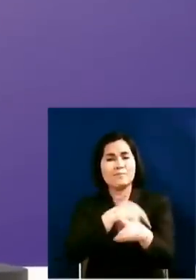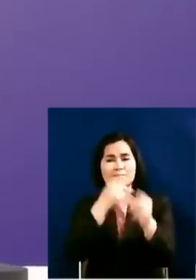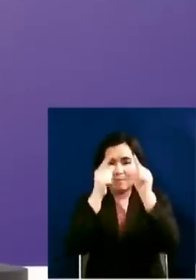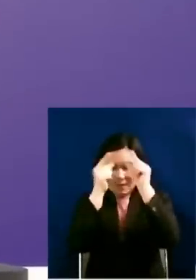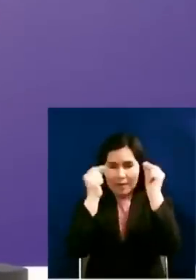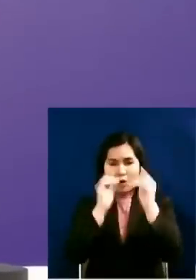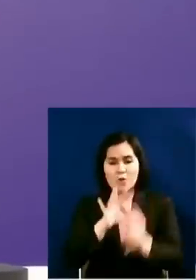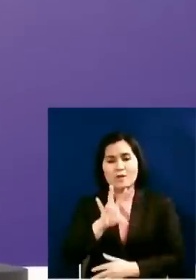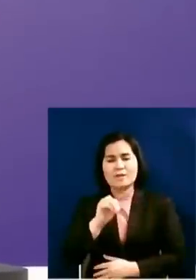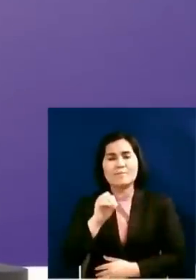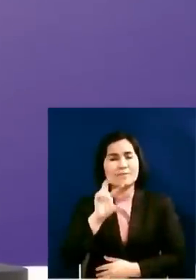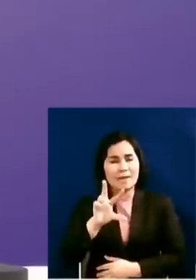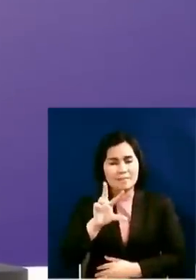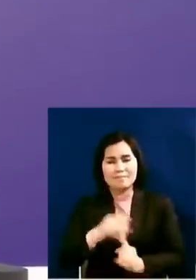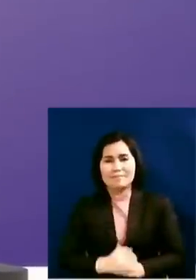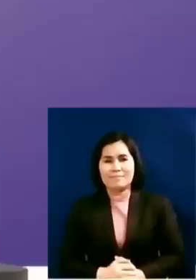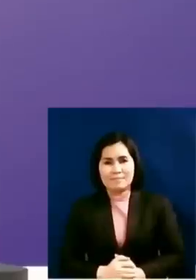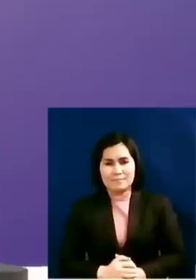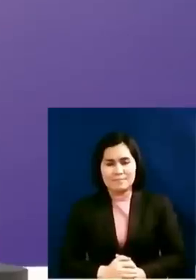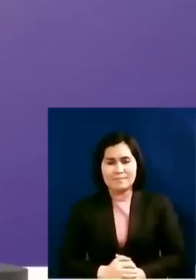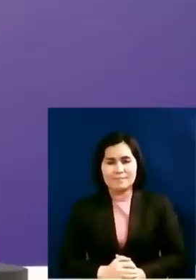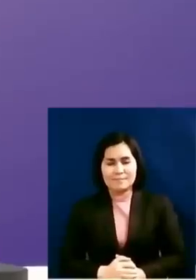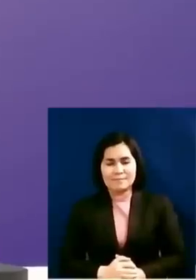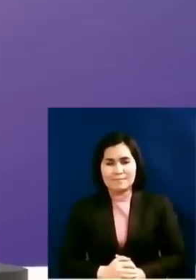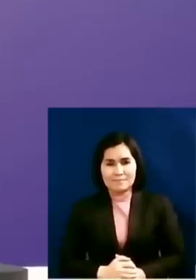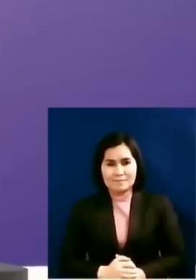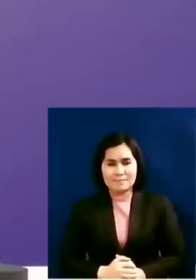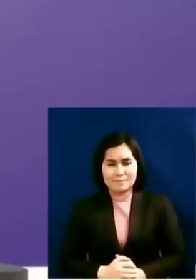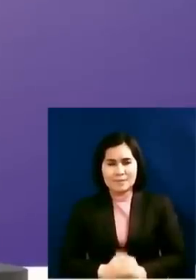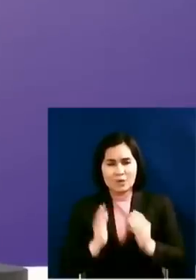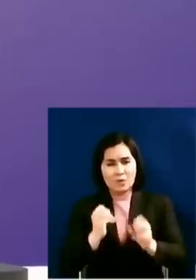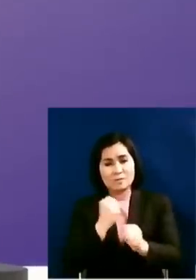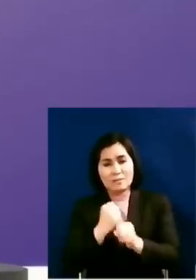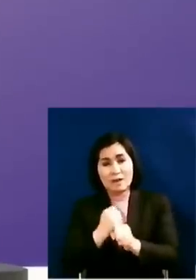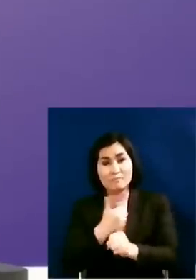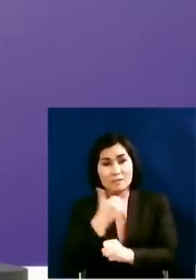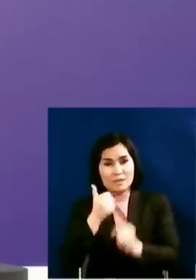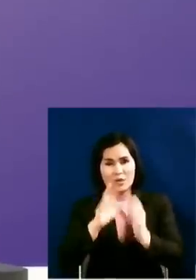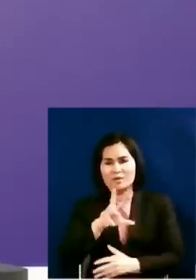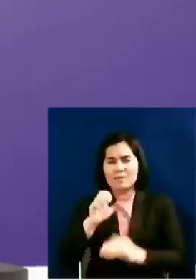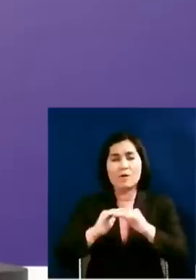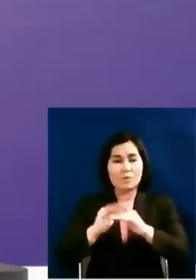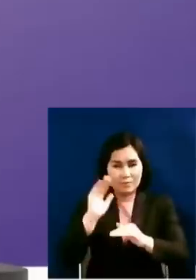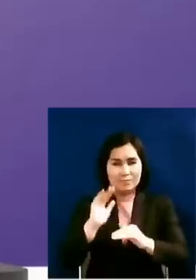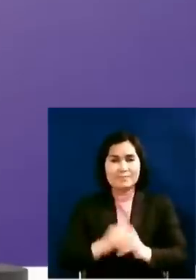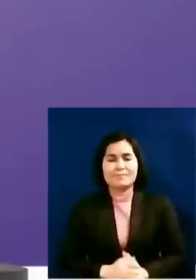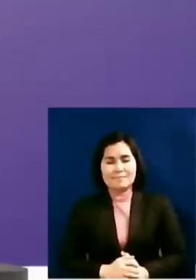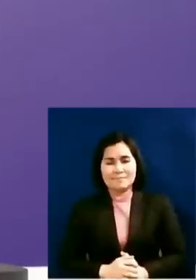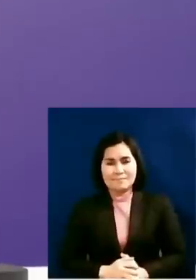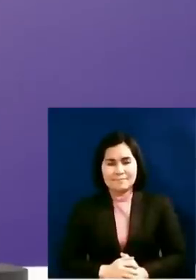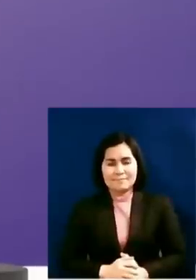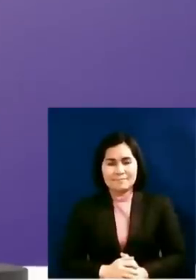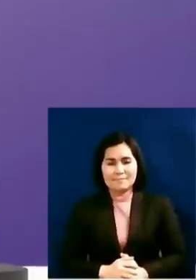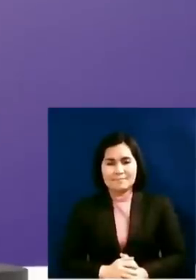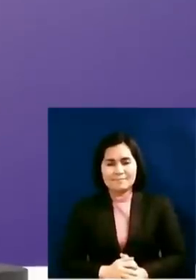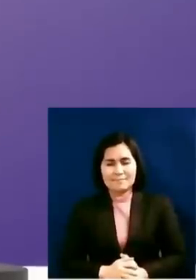นะครับ73คนในวันแรกนะครับแล้วก็เจ้าหน้าที่อื่นๆอีก300คนนะครับปรากฏ